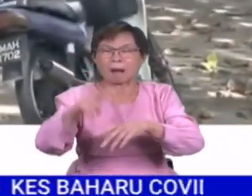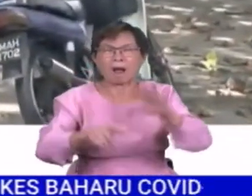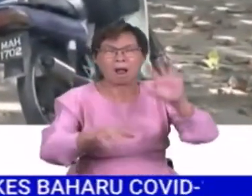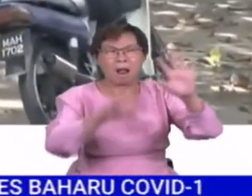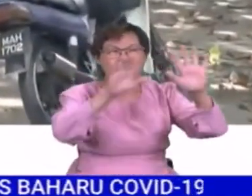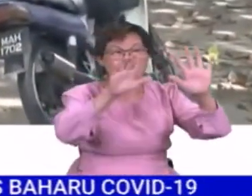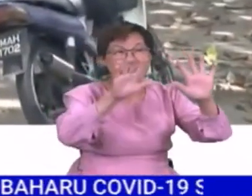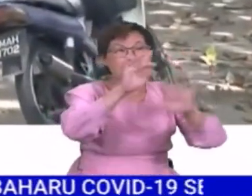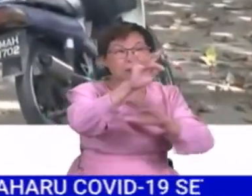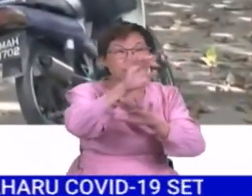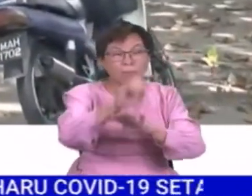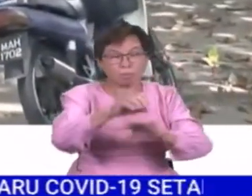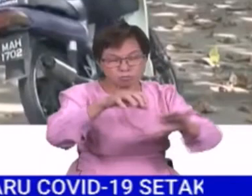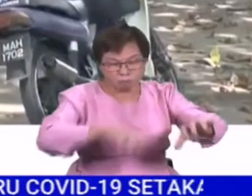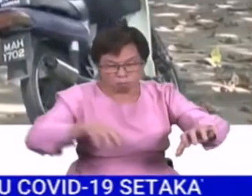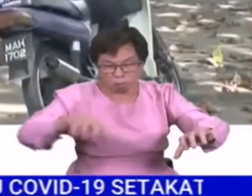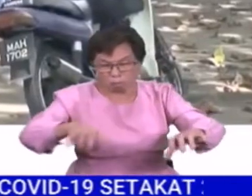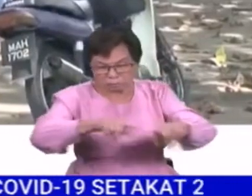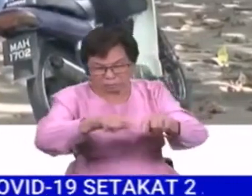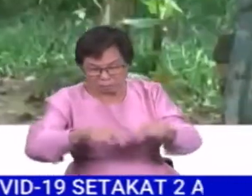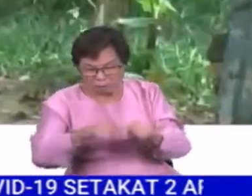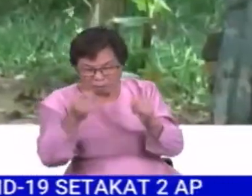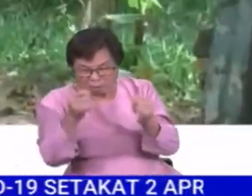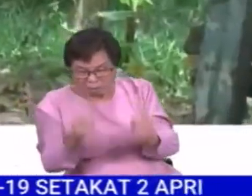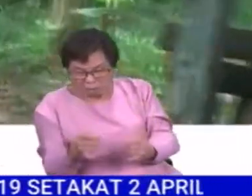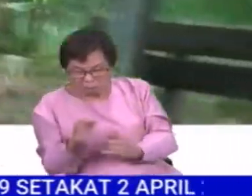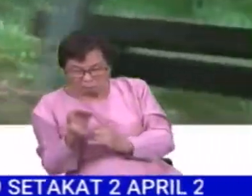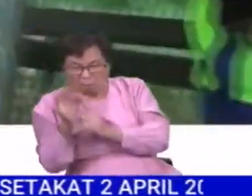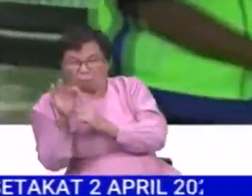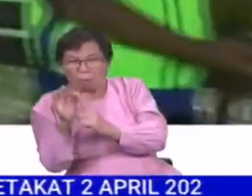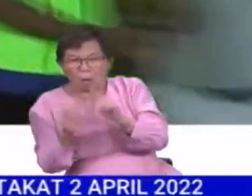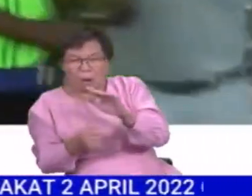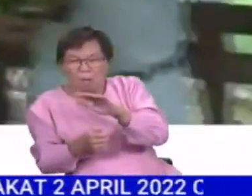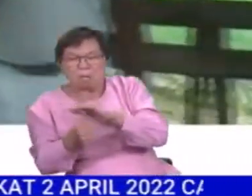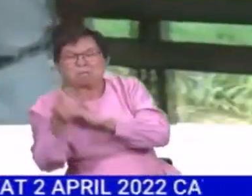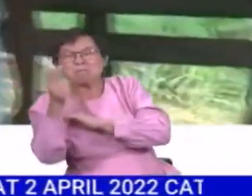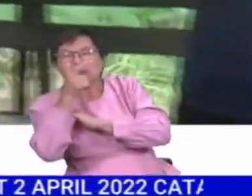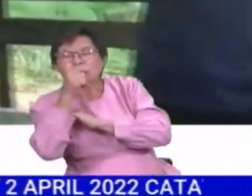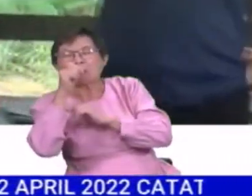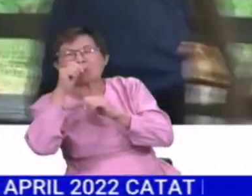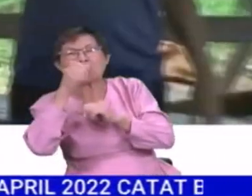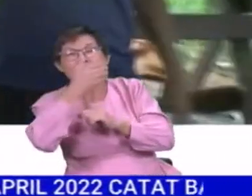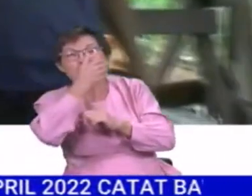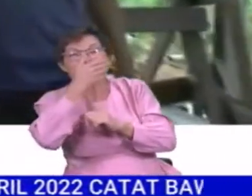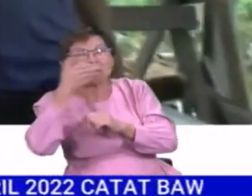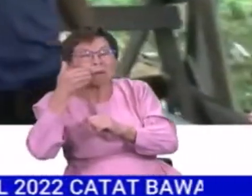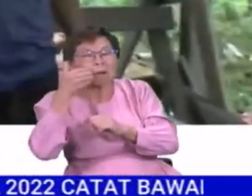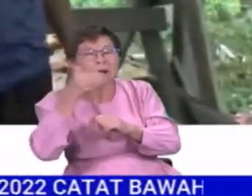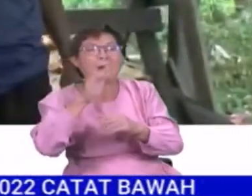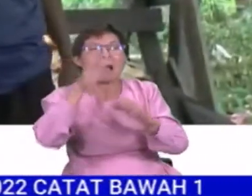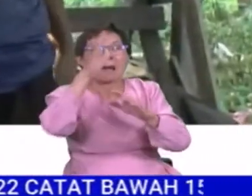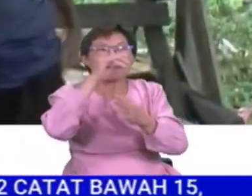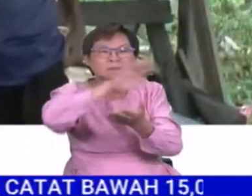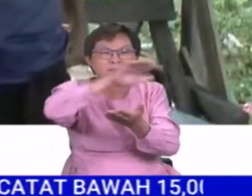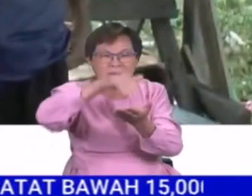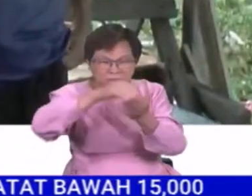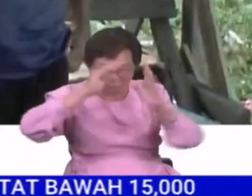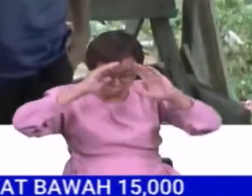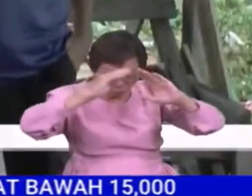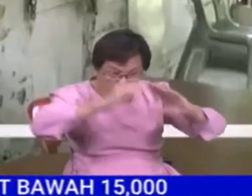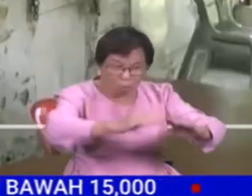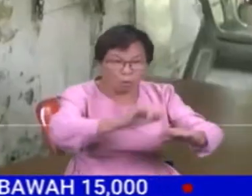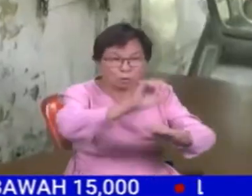panas yang dijadikan sebagai tempat bagi individu tertentu ponteng pose dengan daerah melekat Tengah menjadi tumpuan